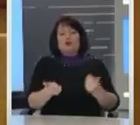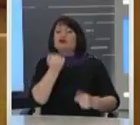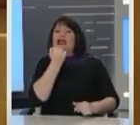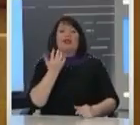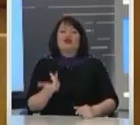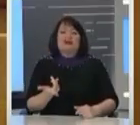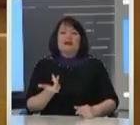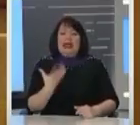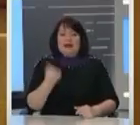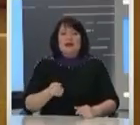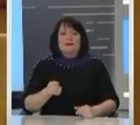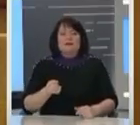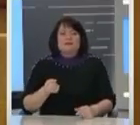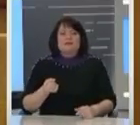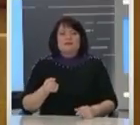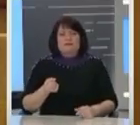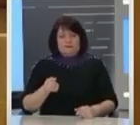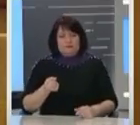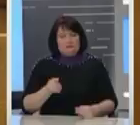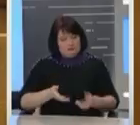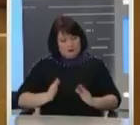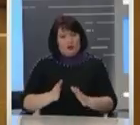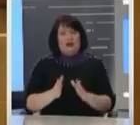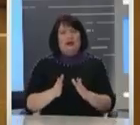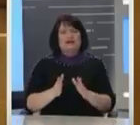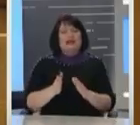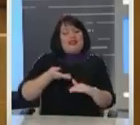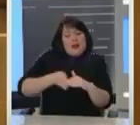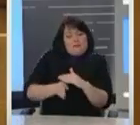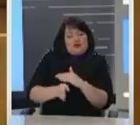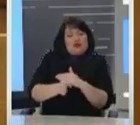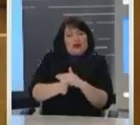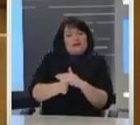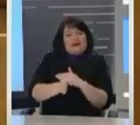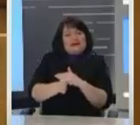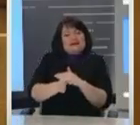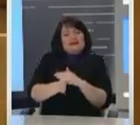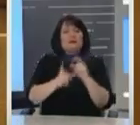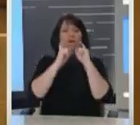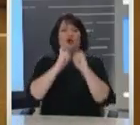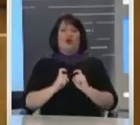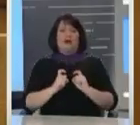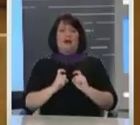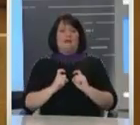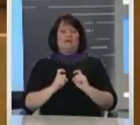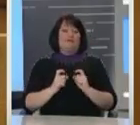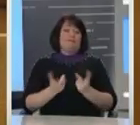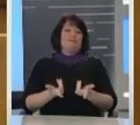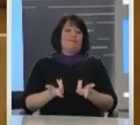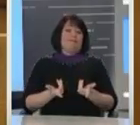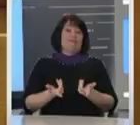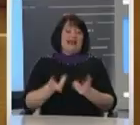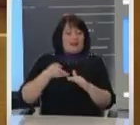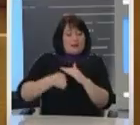λάθος να προωθήσετε τη διαμεσολάβηση ως υποχρεωτική. Ο θεσμός